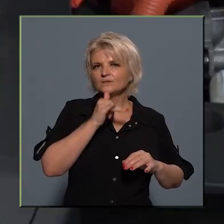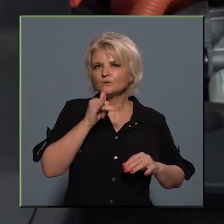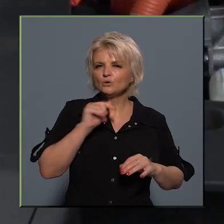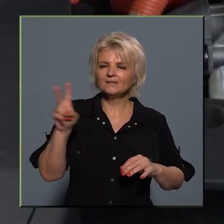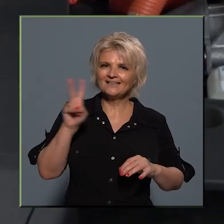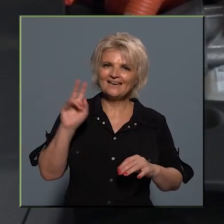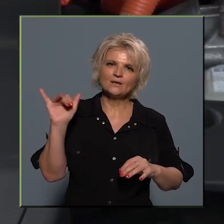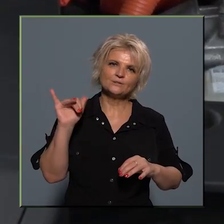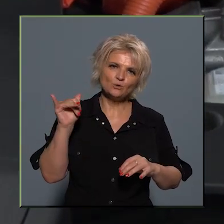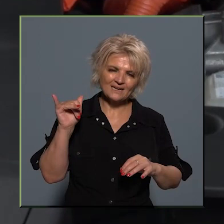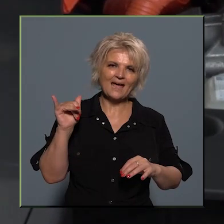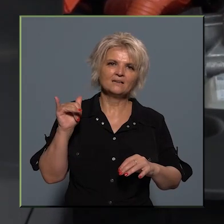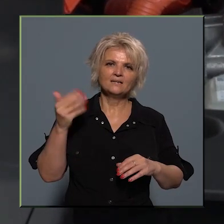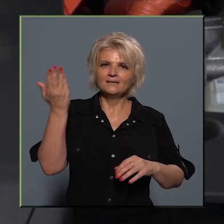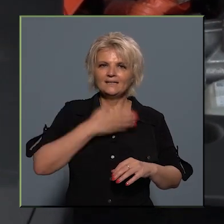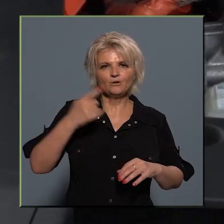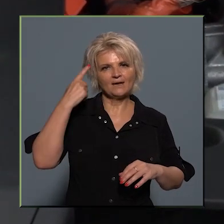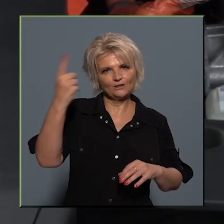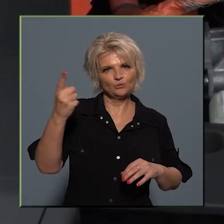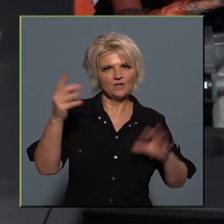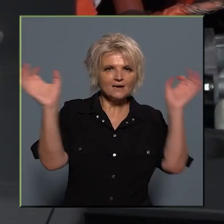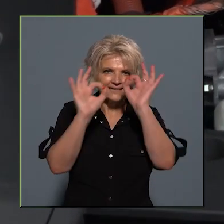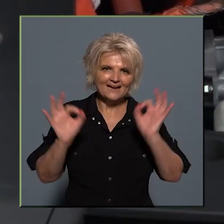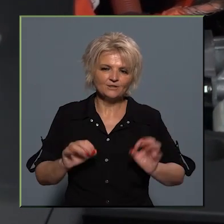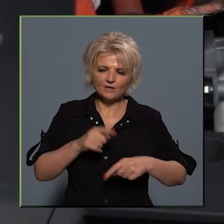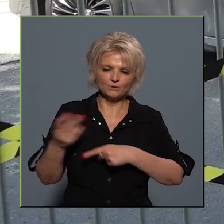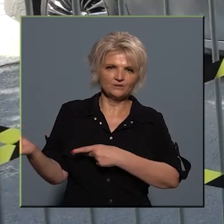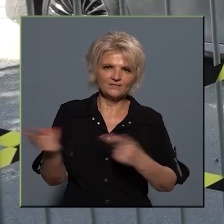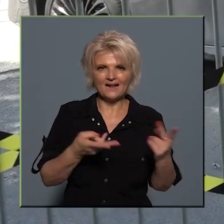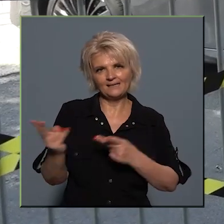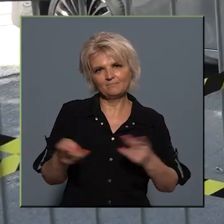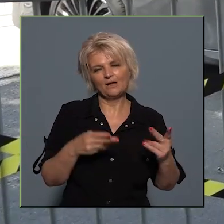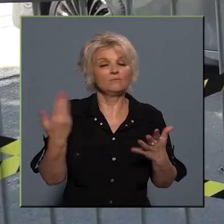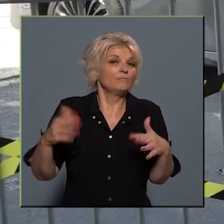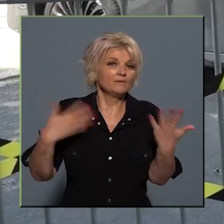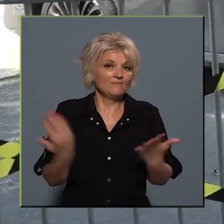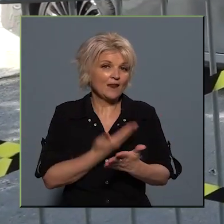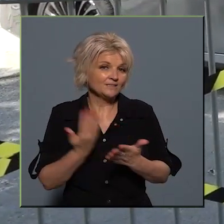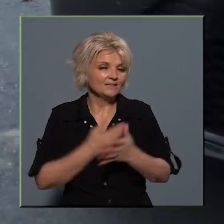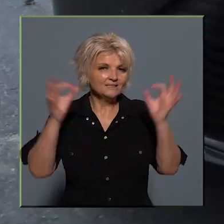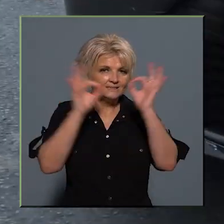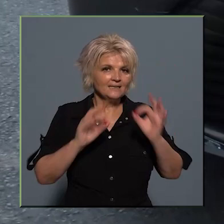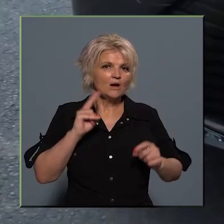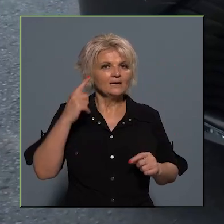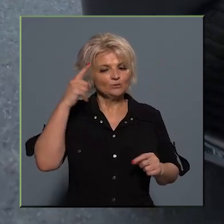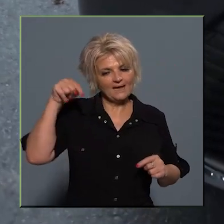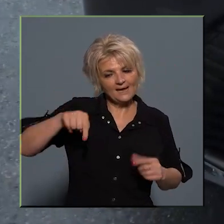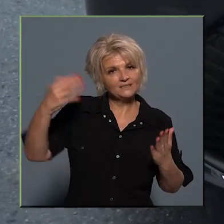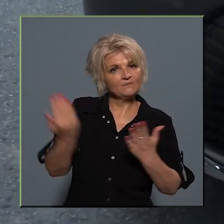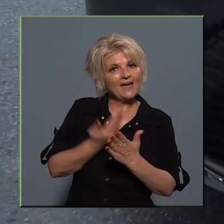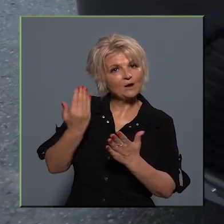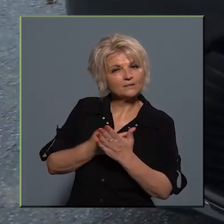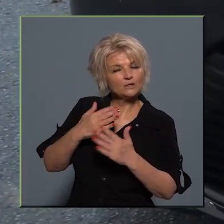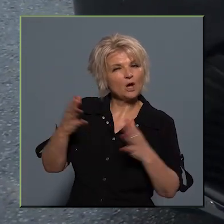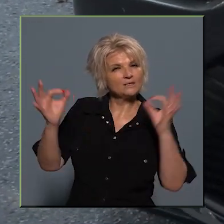szürke hidrogén tudnak gyártani. Azokat a szállítmányozó vagy felhasználó cégeket, akik fel tudják ezt használni, tehát azokat a